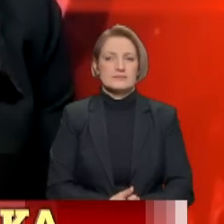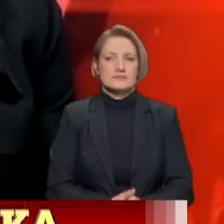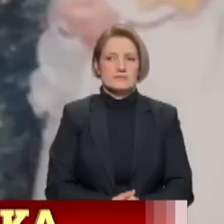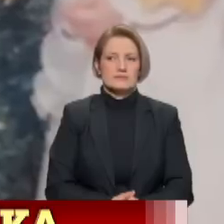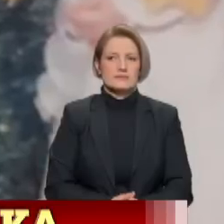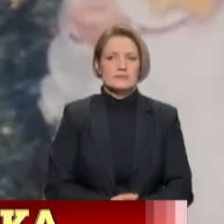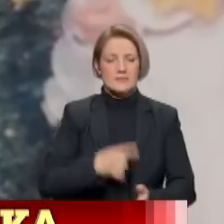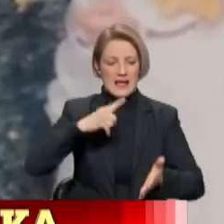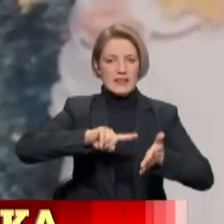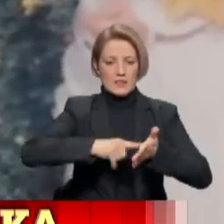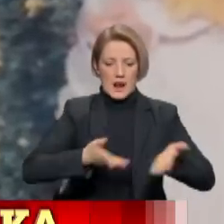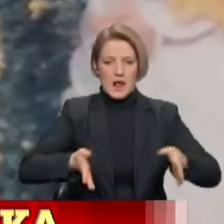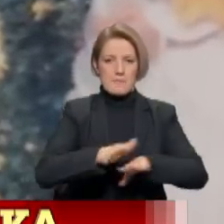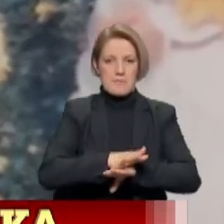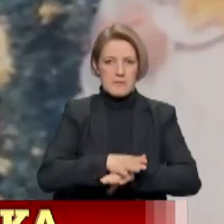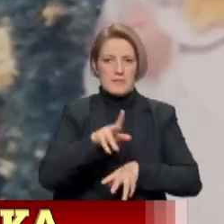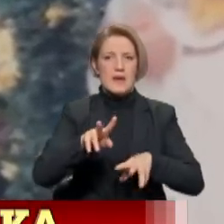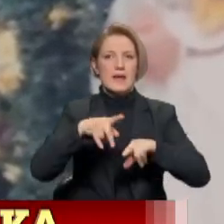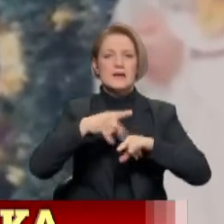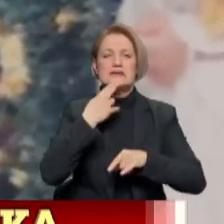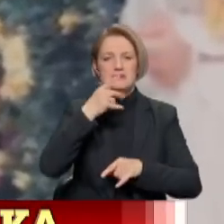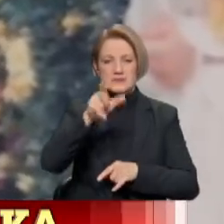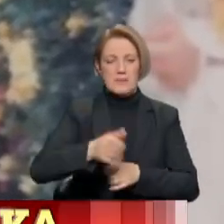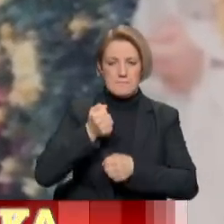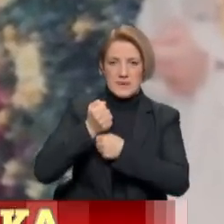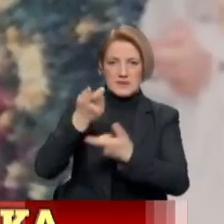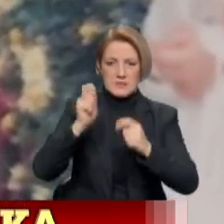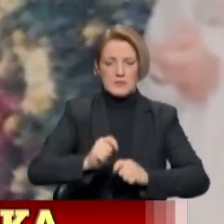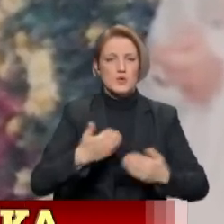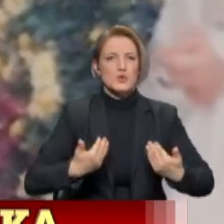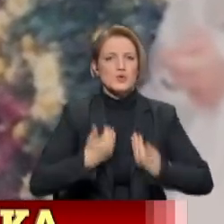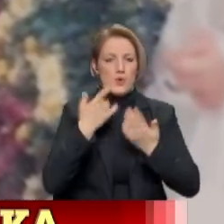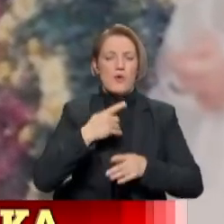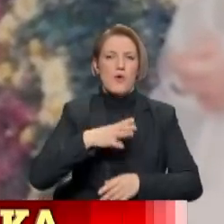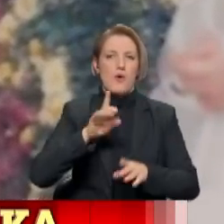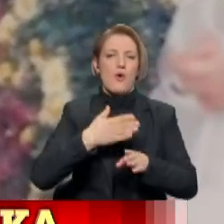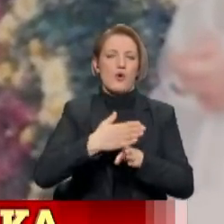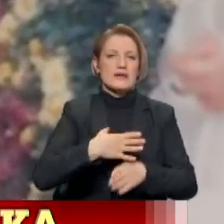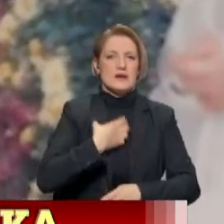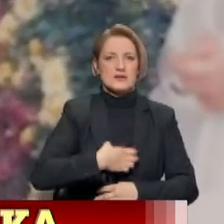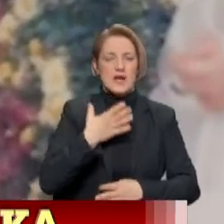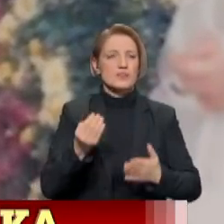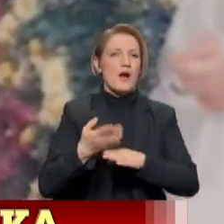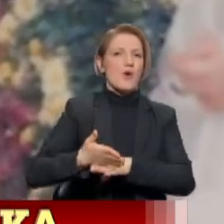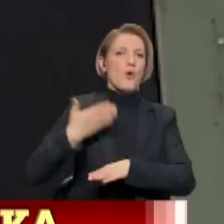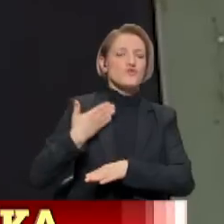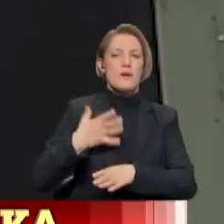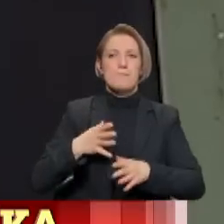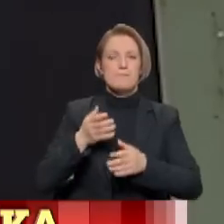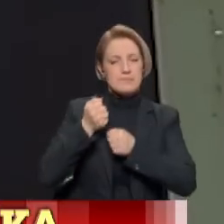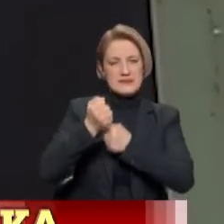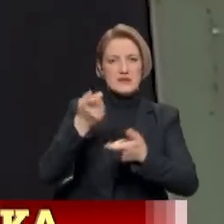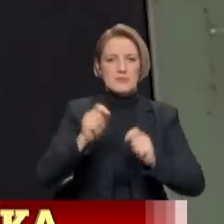geç yani. Delil karartma, mağdur HKG'ye baskı kurulması hukukçuların ortak endişesi. Çünkü daha önce de baskı